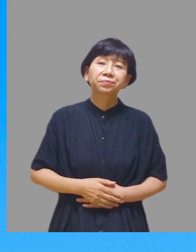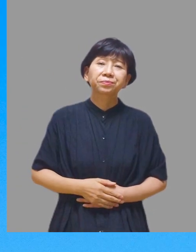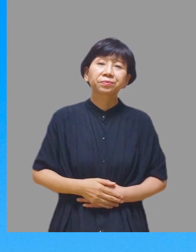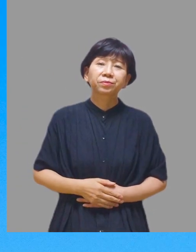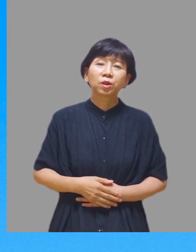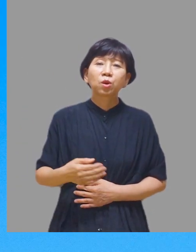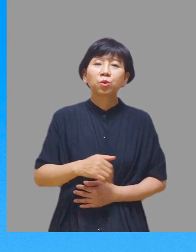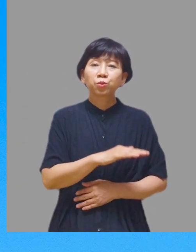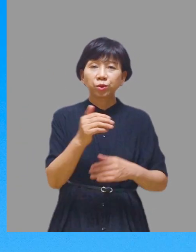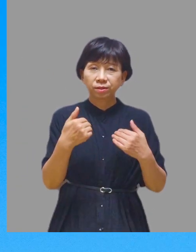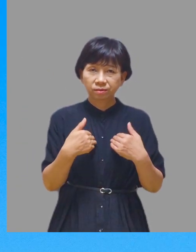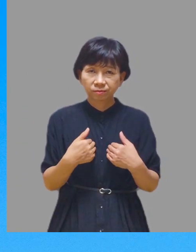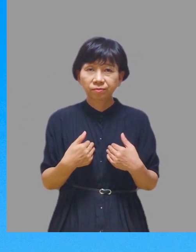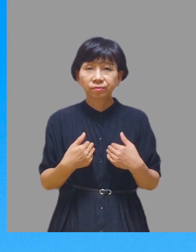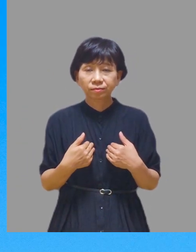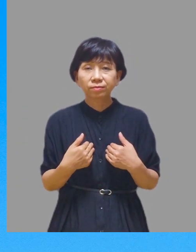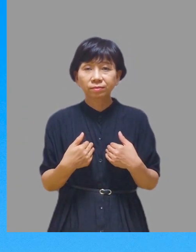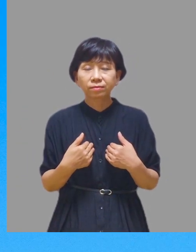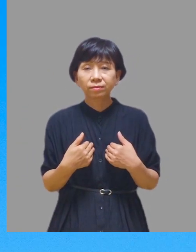우리에게